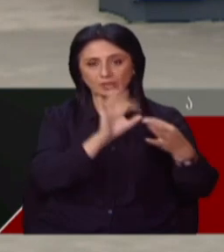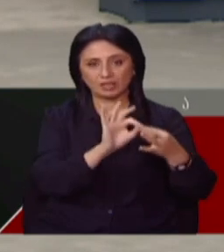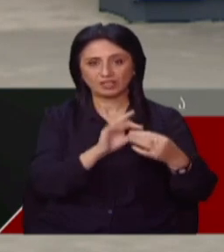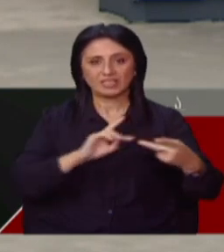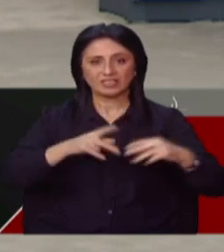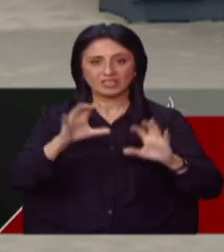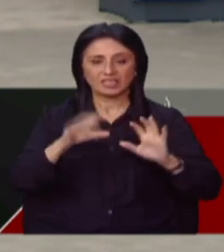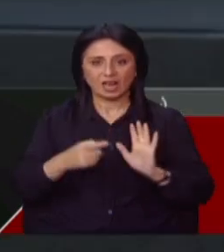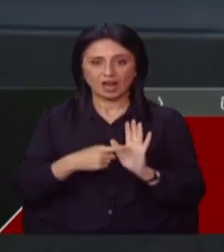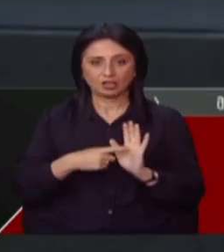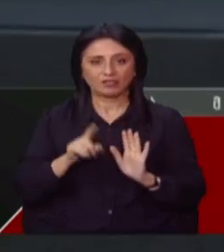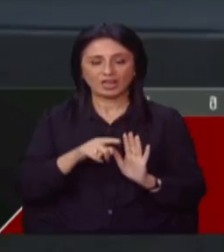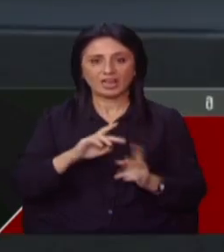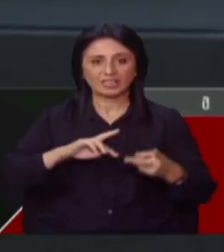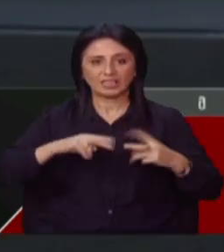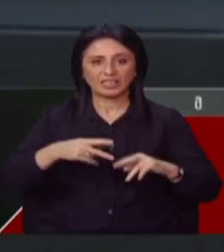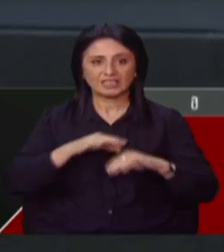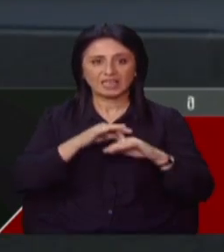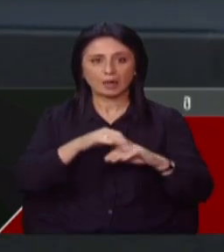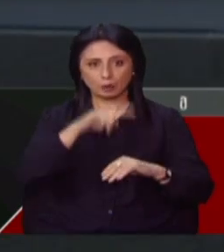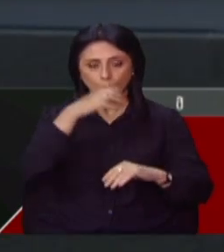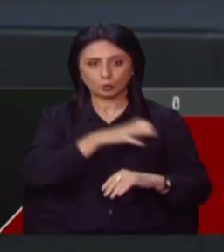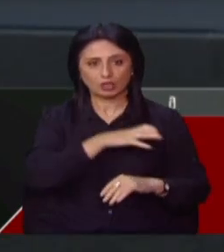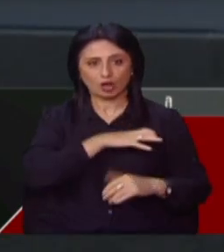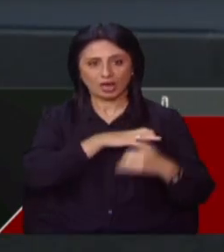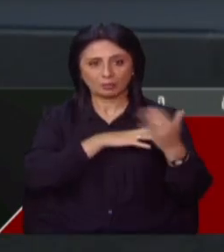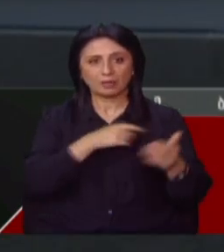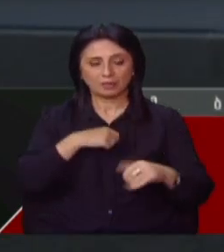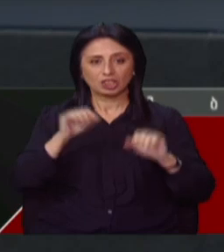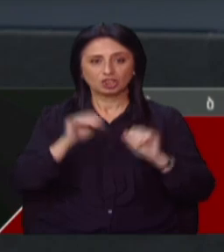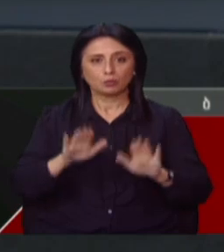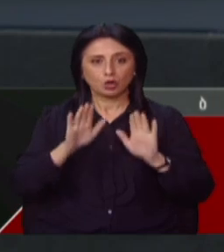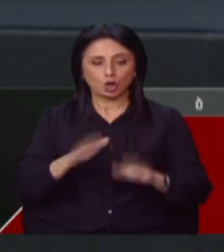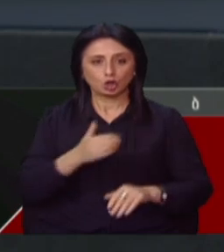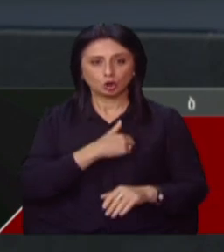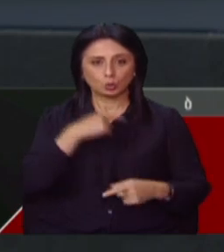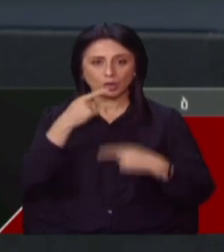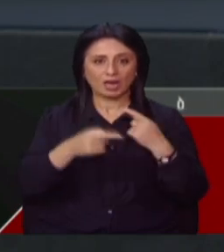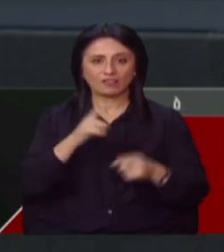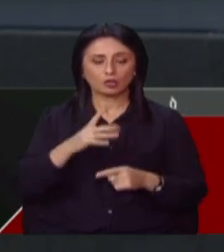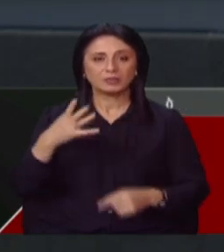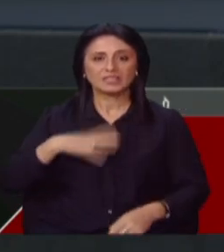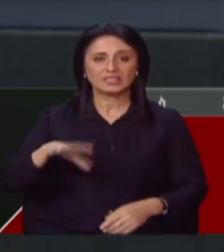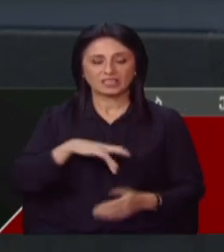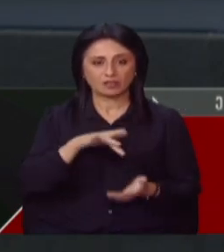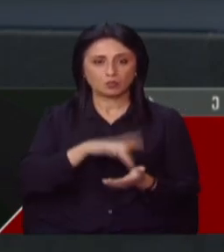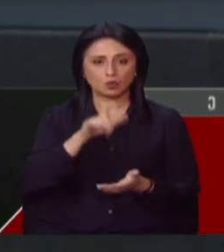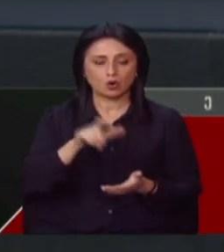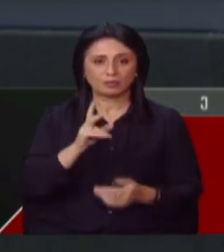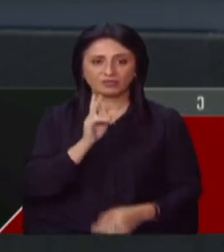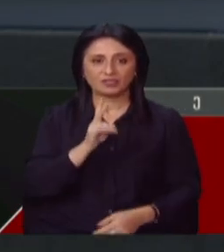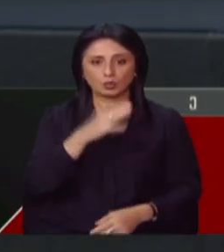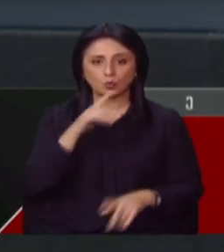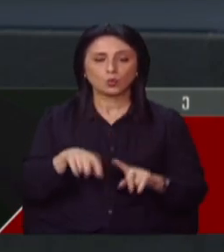და ცვლის კანონმდებლობას, რათა იქცეს გამტარად რუსი ოლიგარქებისთვის. მე შემიძლია მხოლოდ სურვილი გამოვთქვა, რომ საქართველოს მოქალაქეებმა,